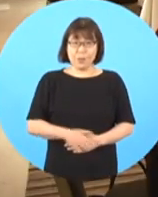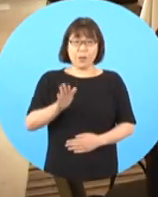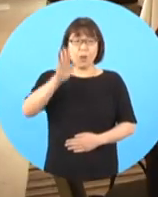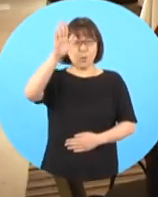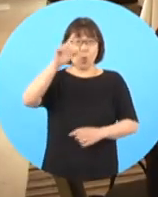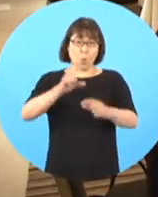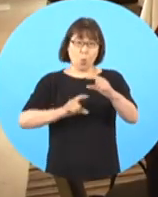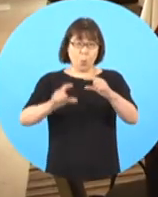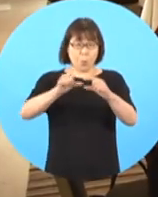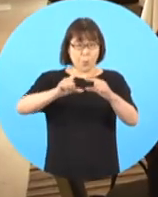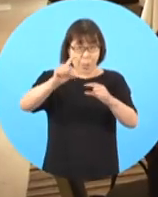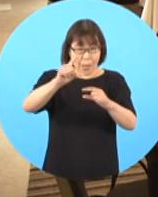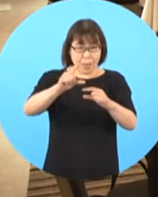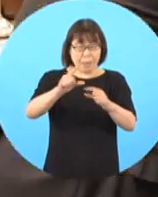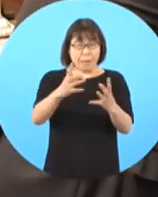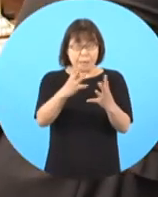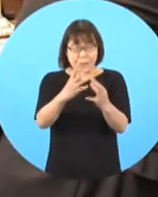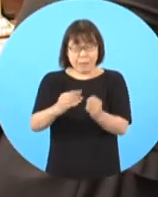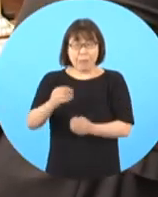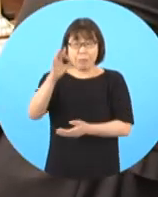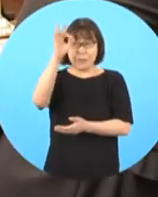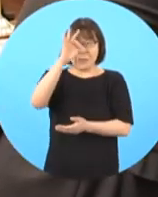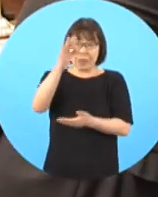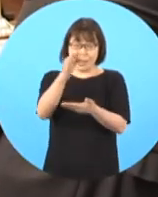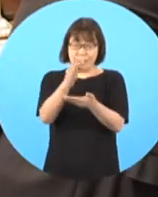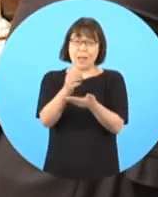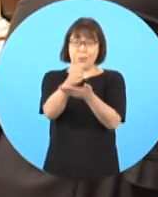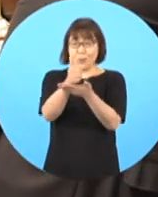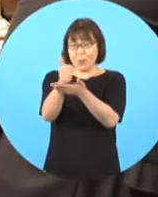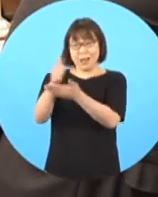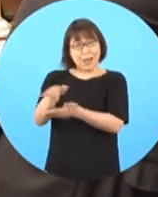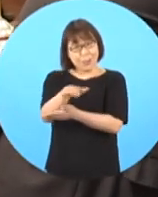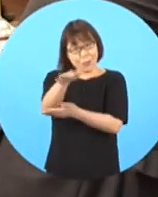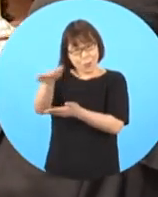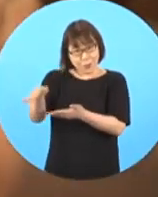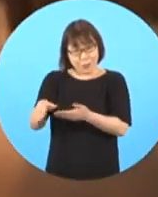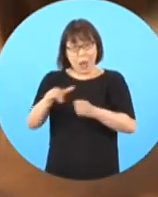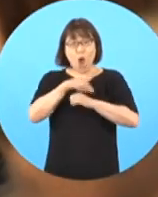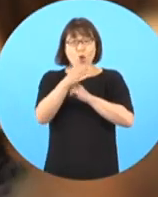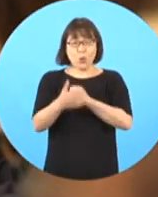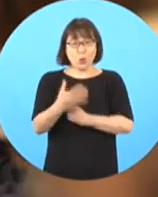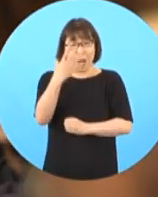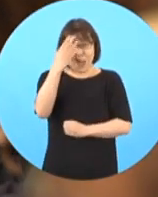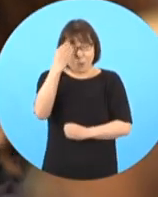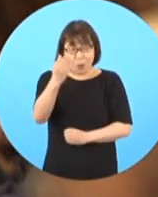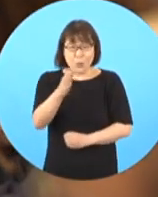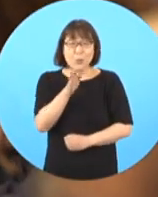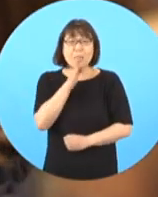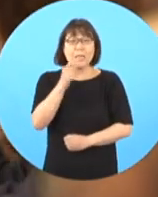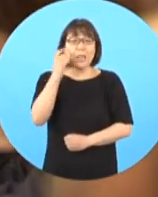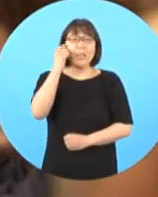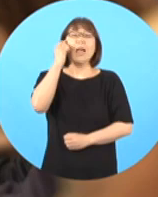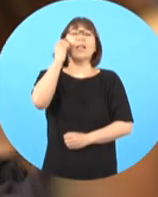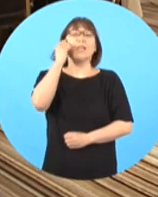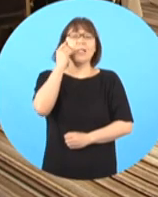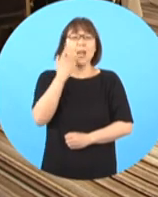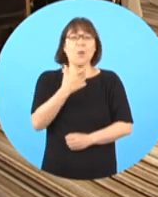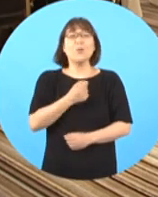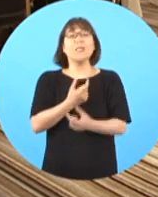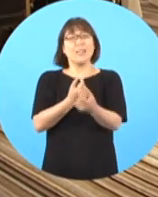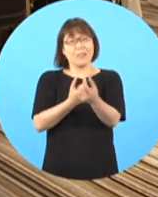今後ますます多くの観光客の皆さんに徳島の魅力を体感してほしいですね。